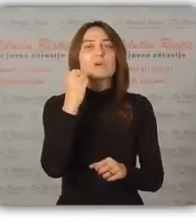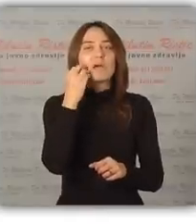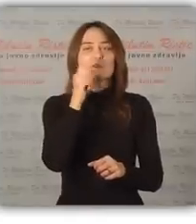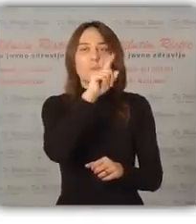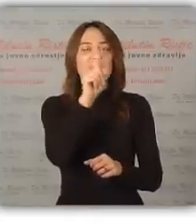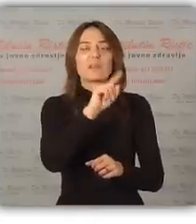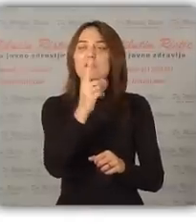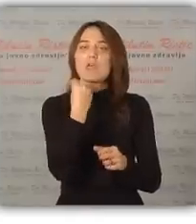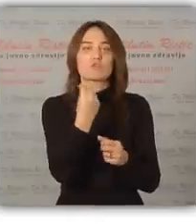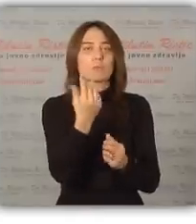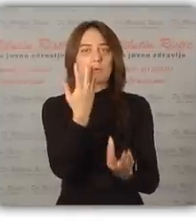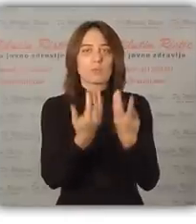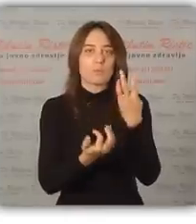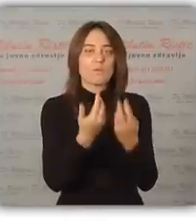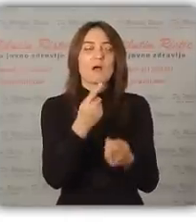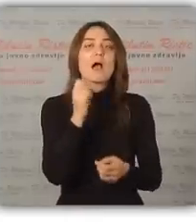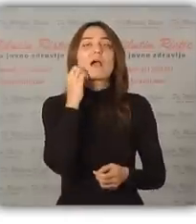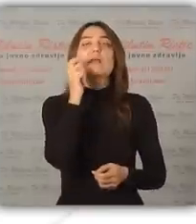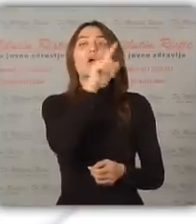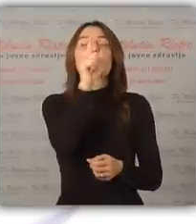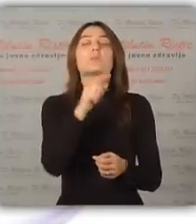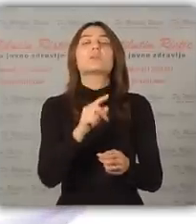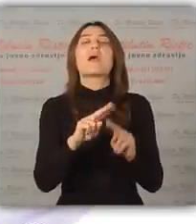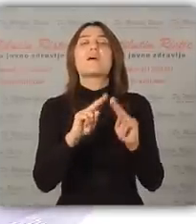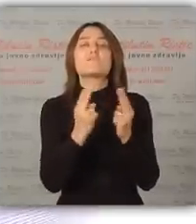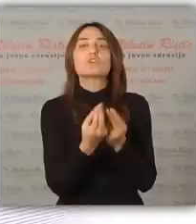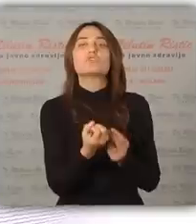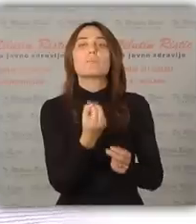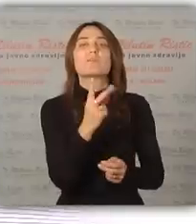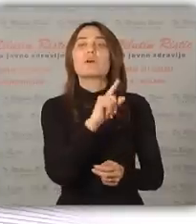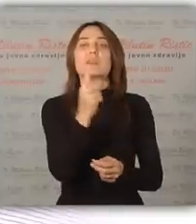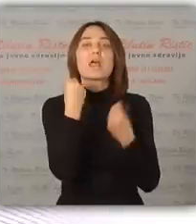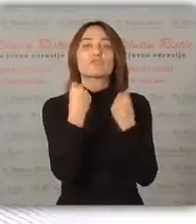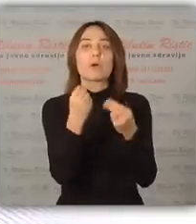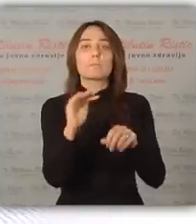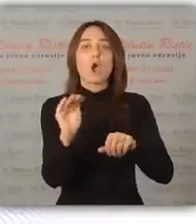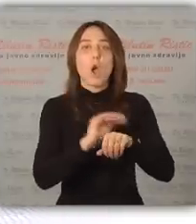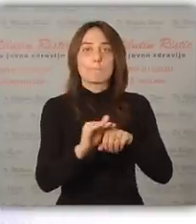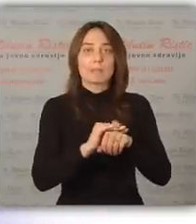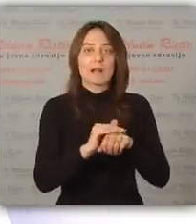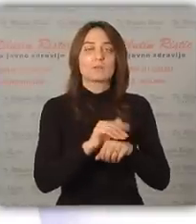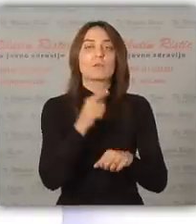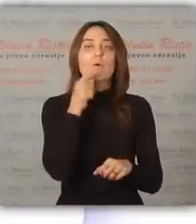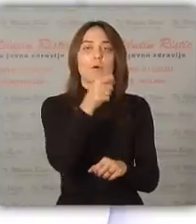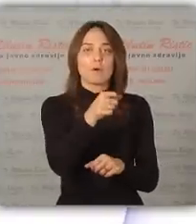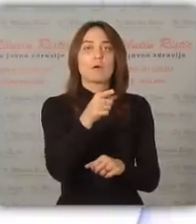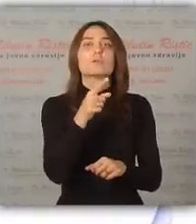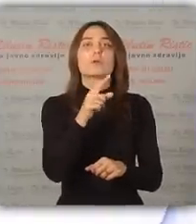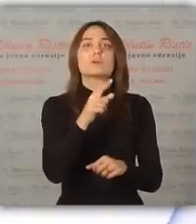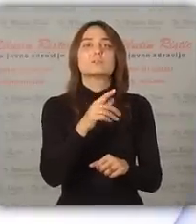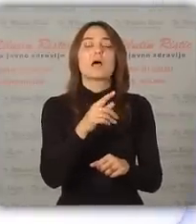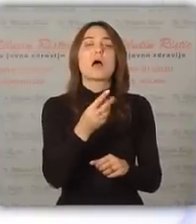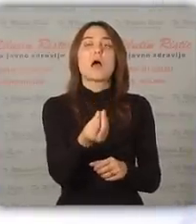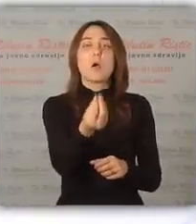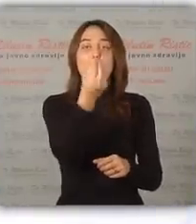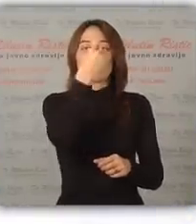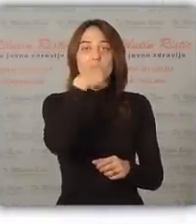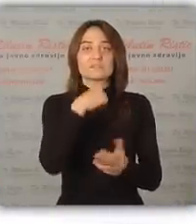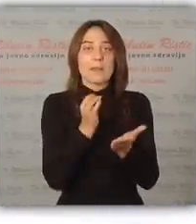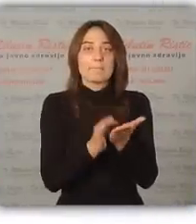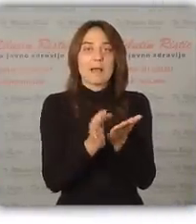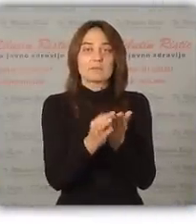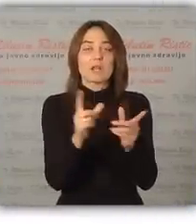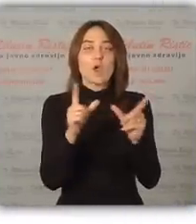mesni proizvodi u pitanju ili kad je u pitanju voće ili povrće koje nije dobro oprano, ingestira se, to jest unosi